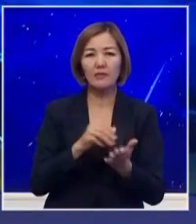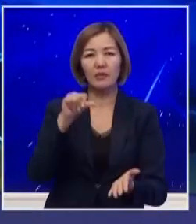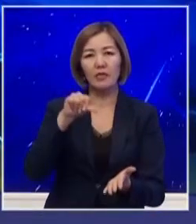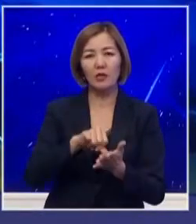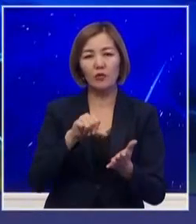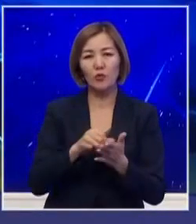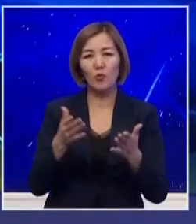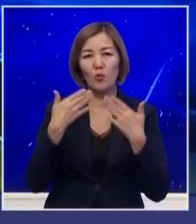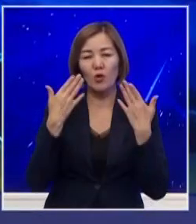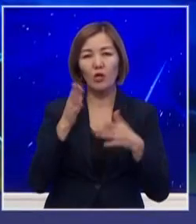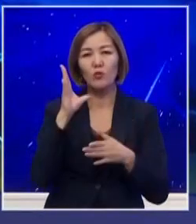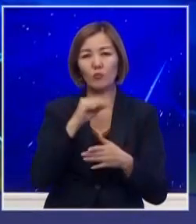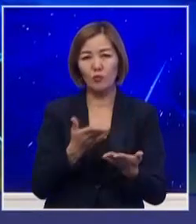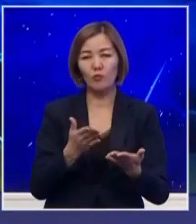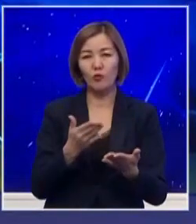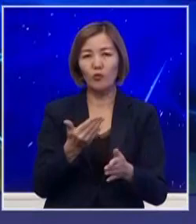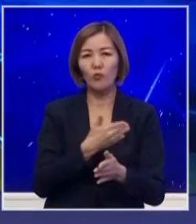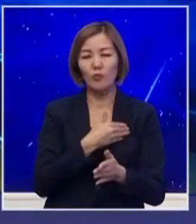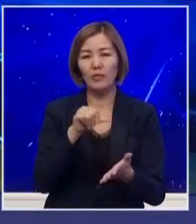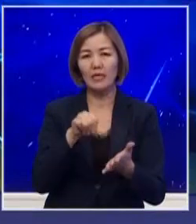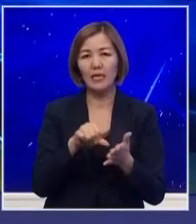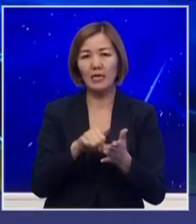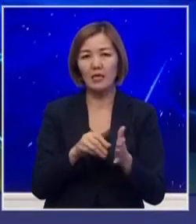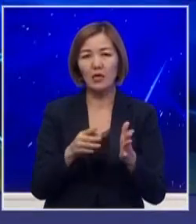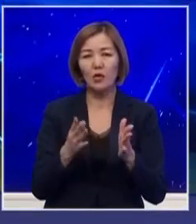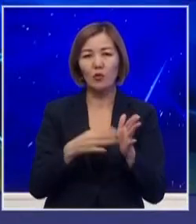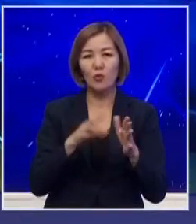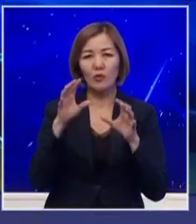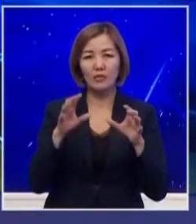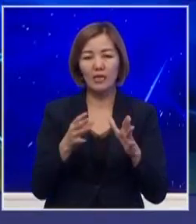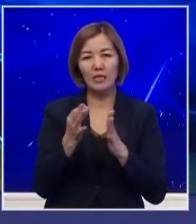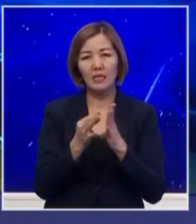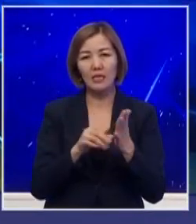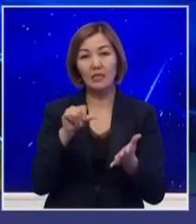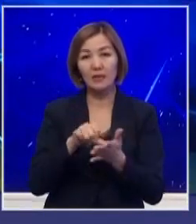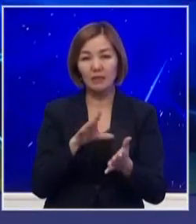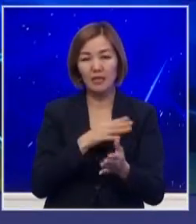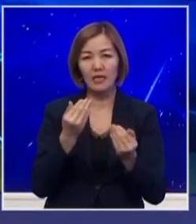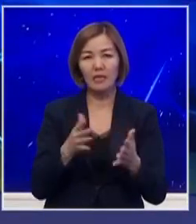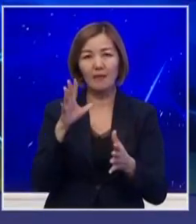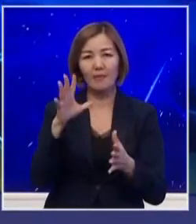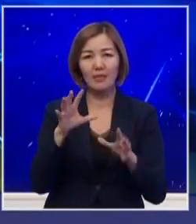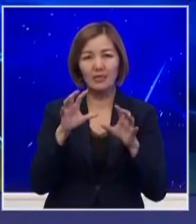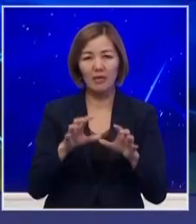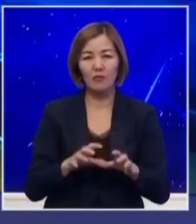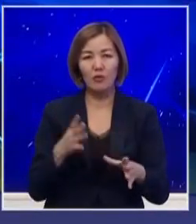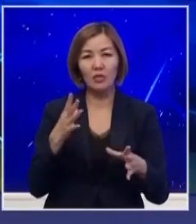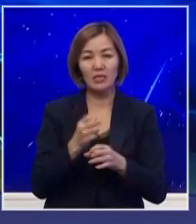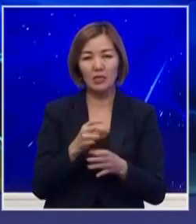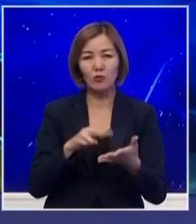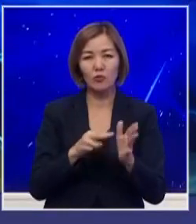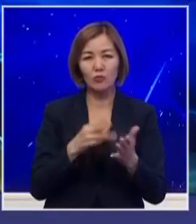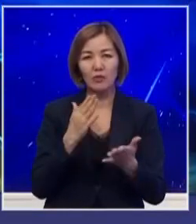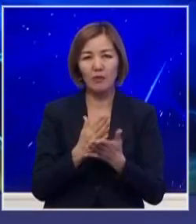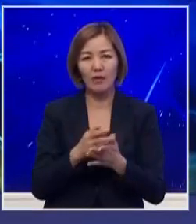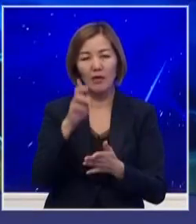Мемлекеттік қызметке тұру оңайлатылуы мүмкін. Үміткерлер бұрын 9 заңнан тест тапсыратын. Енді 5 заң бойынша қысқарту жоспарда.